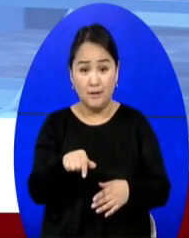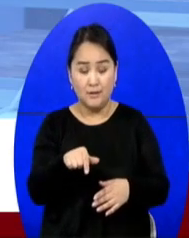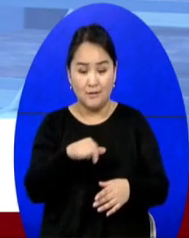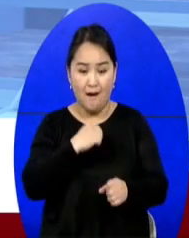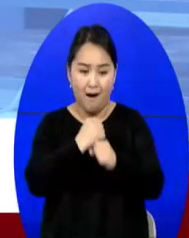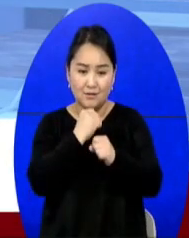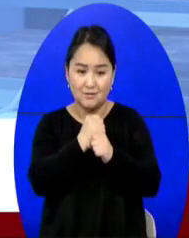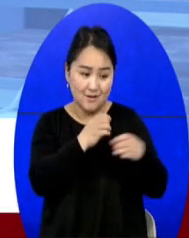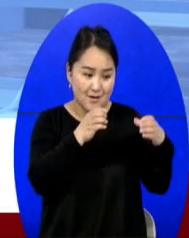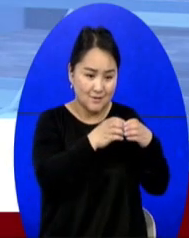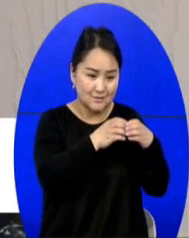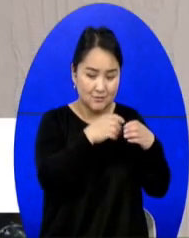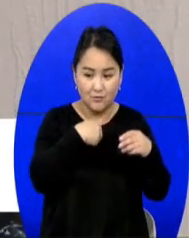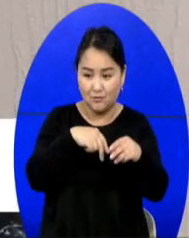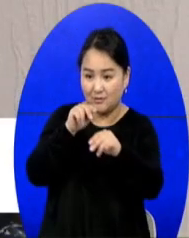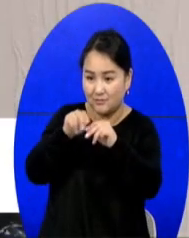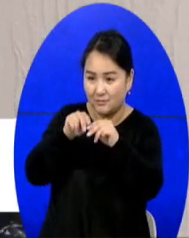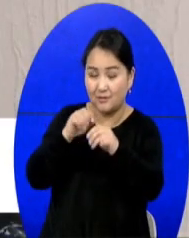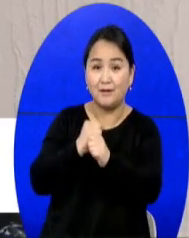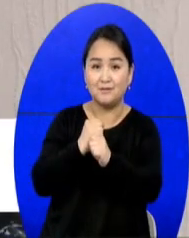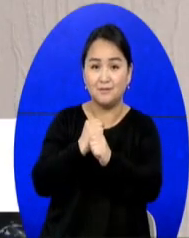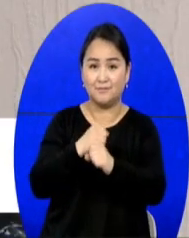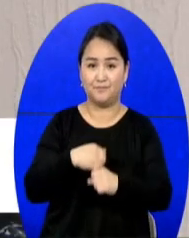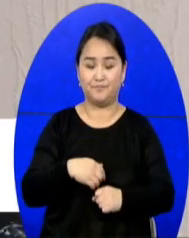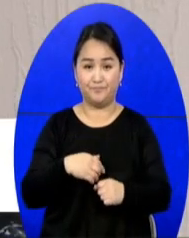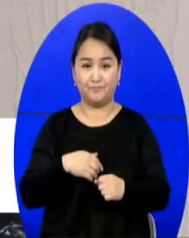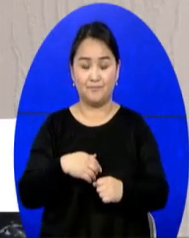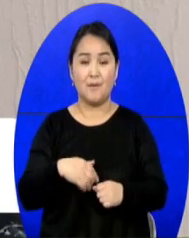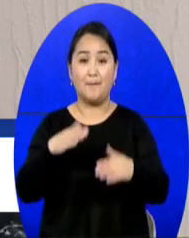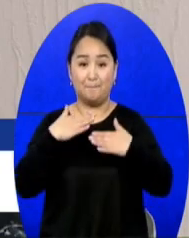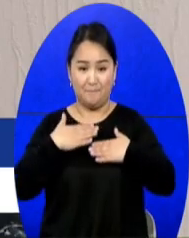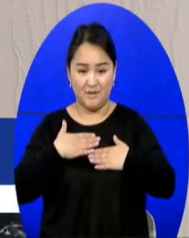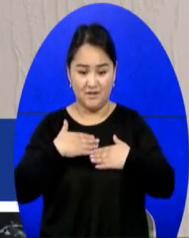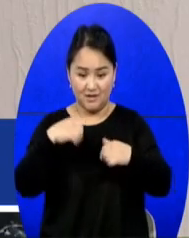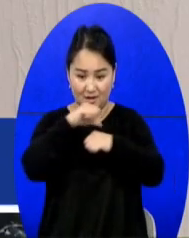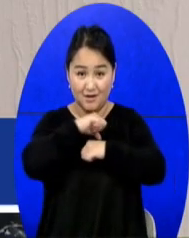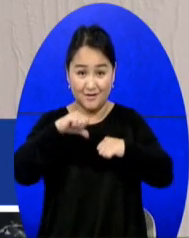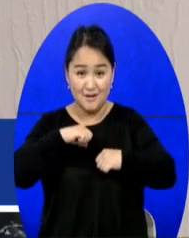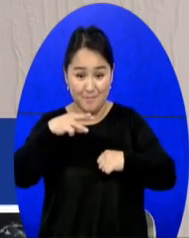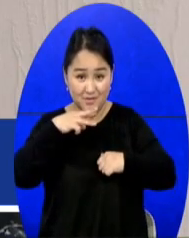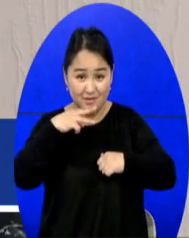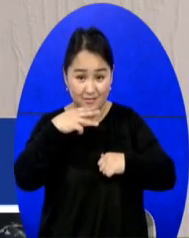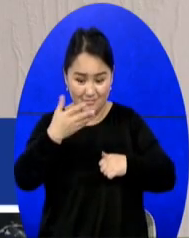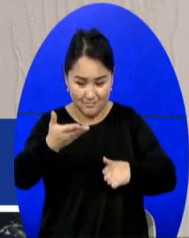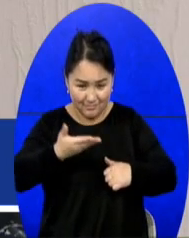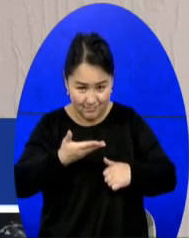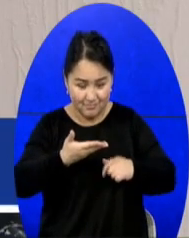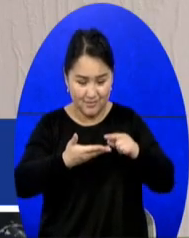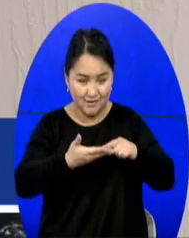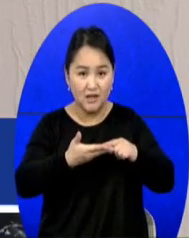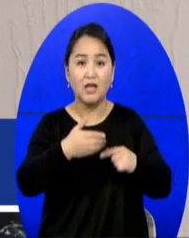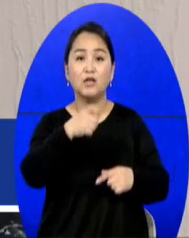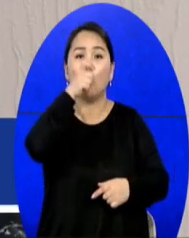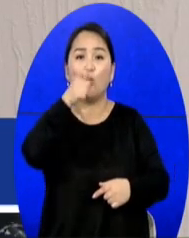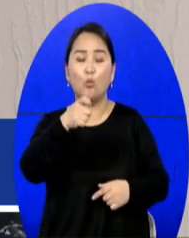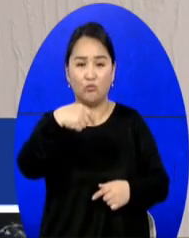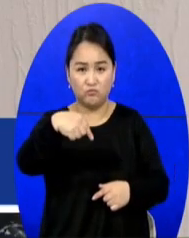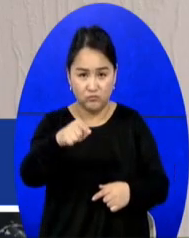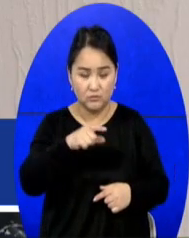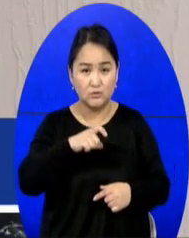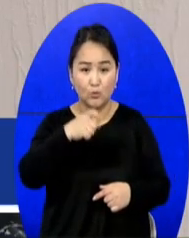хэсэг томилжээ. Одоо бид энэ иргэдийн мэдээллийг за ийм хүн тэр одоо